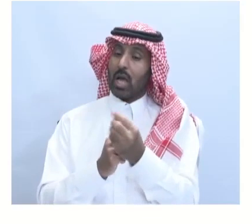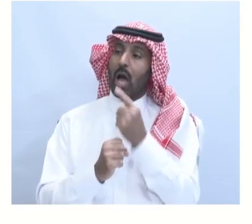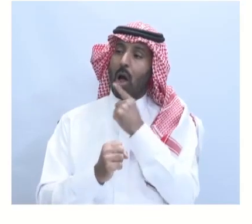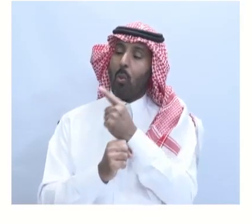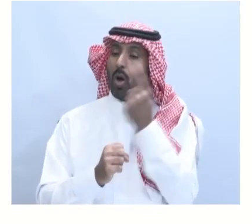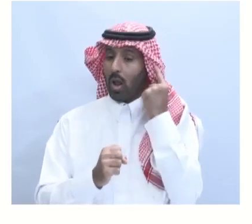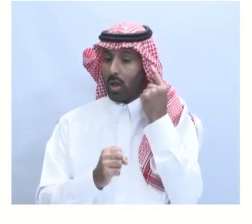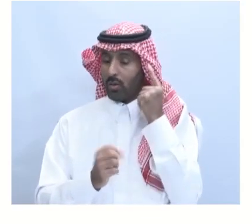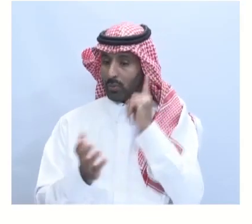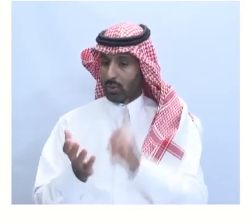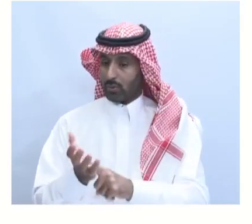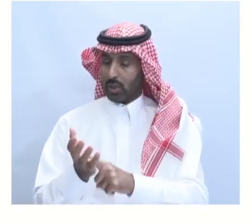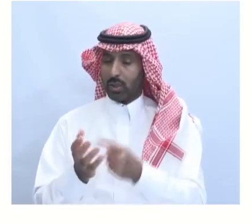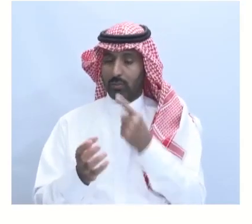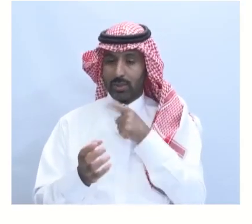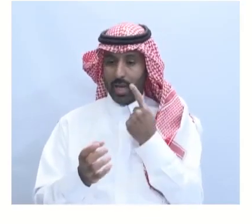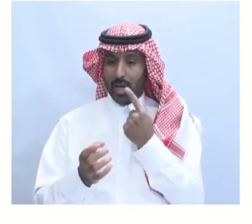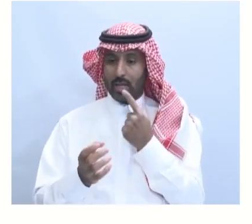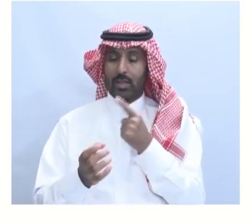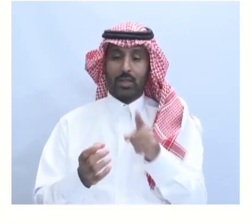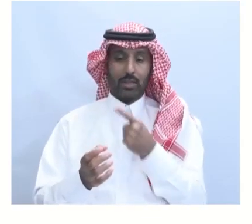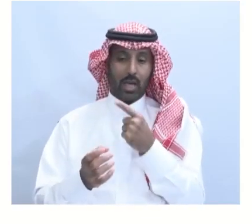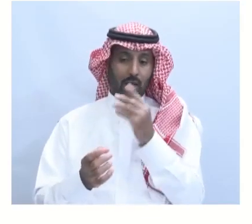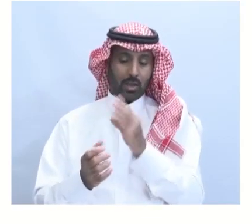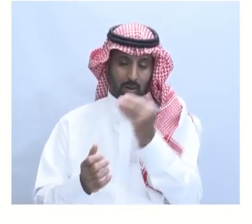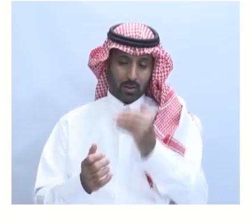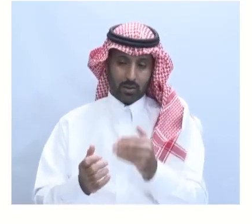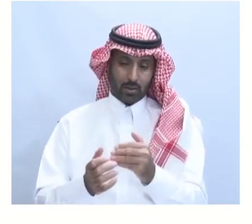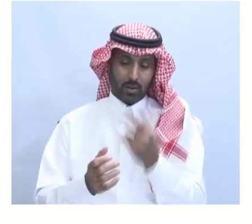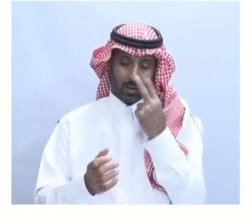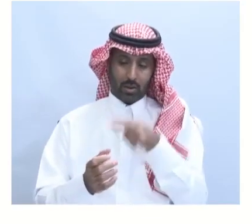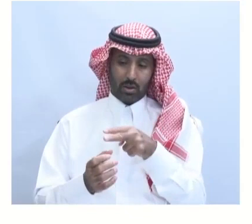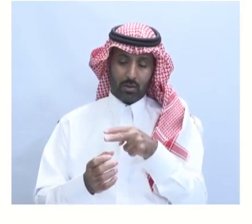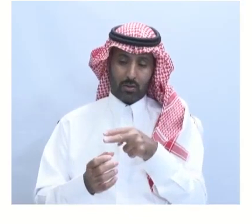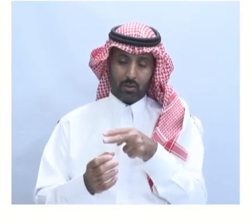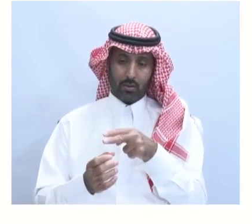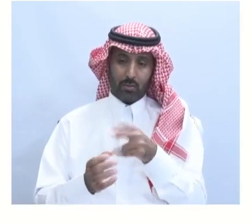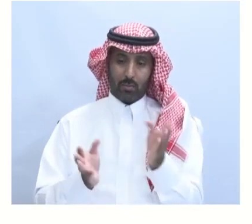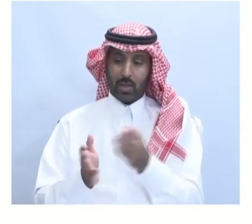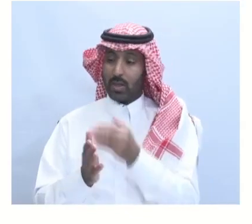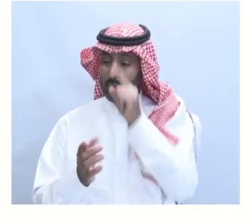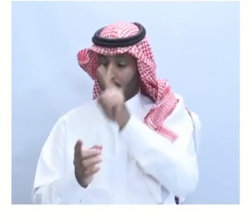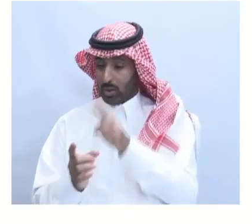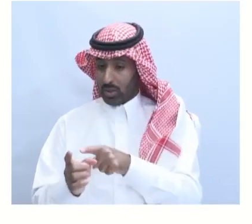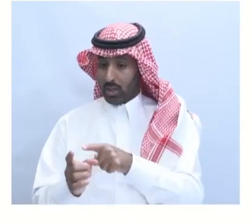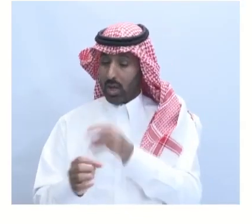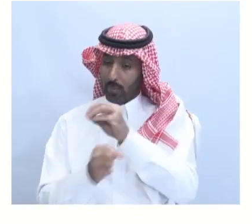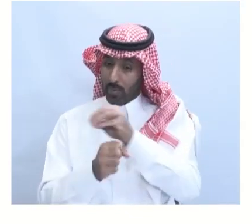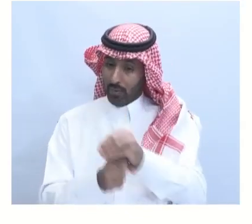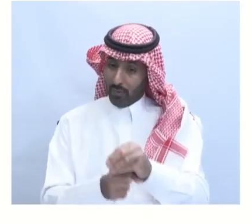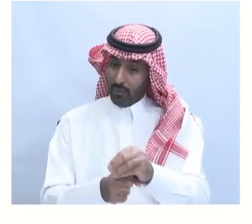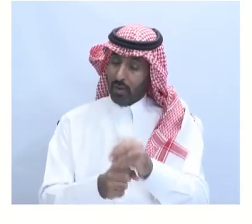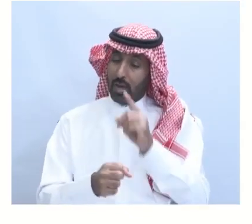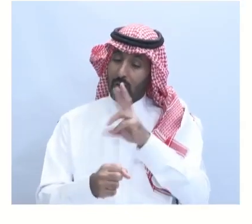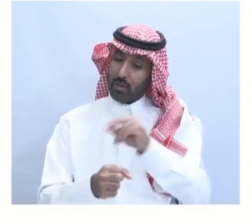الى التثبت من صحه ومن صحه ياقه والنظر فيما بين رواته من اتفاق